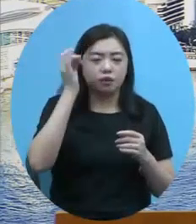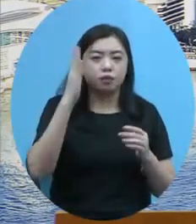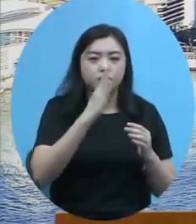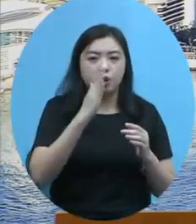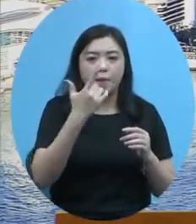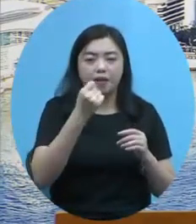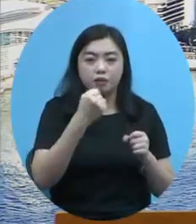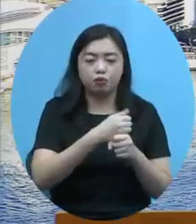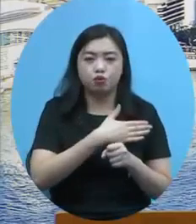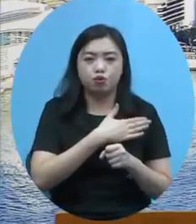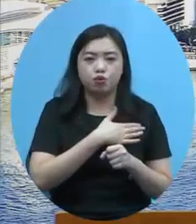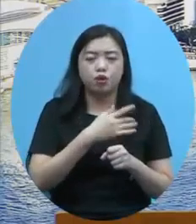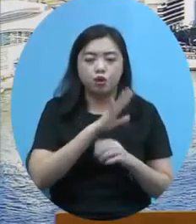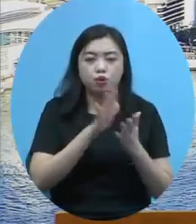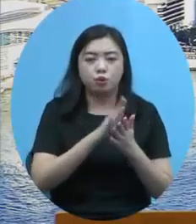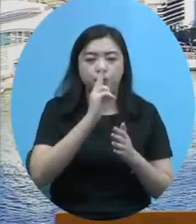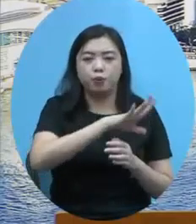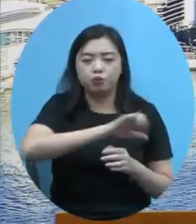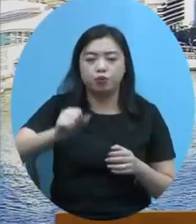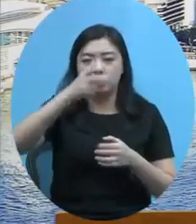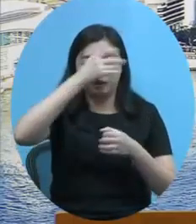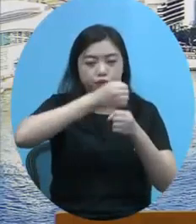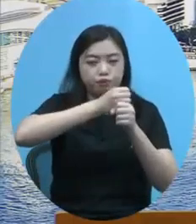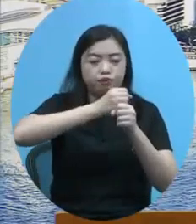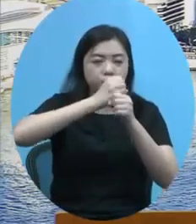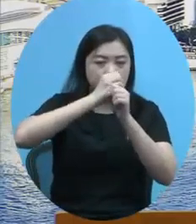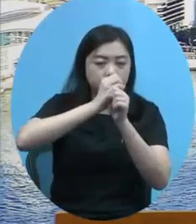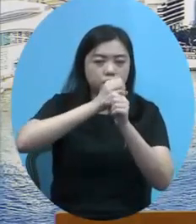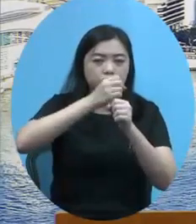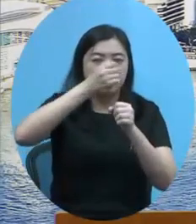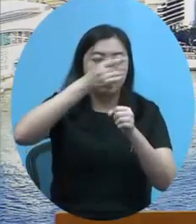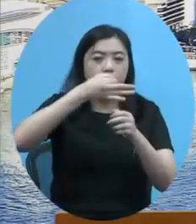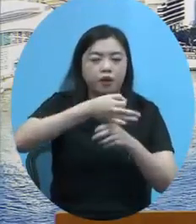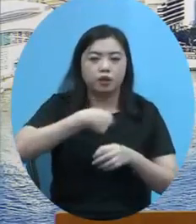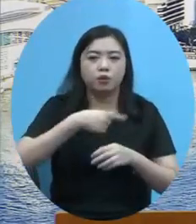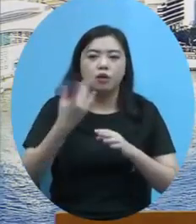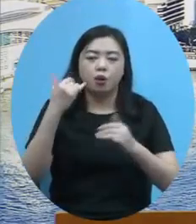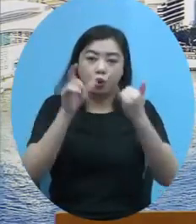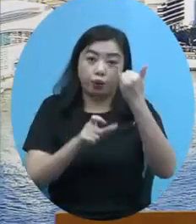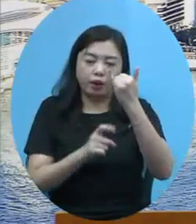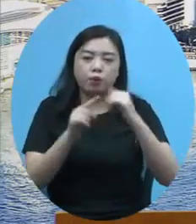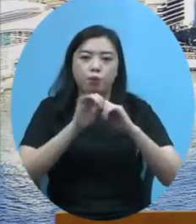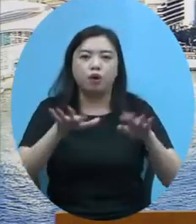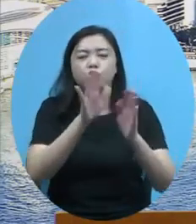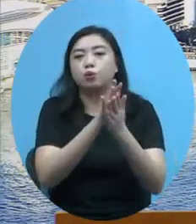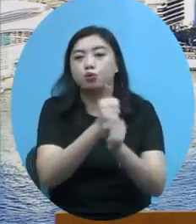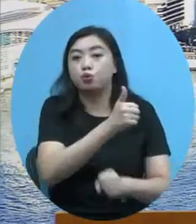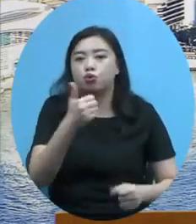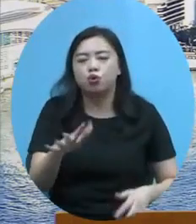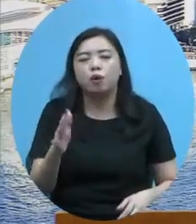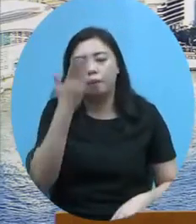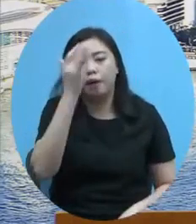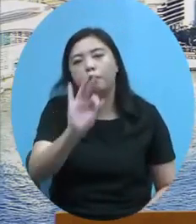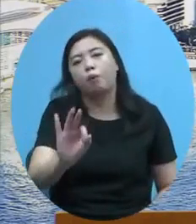嘅員工咧，做一次核酸檢測嘅。咁喺6月9日咧，酒店通知翻咧，就全部人都係即係做咗，亦都係陰性嘅，